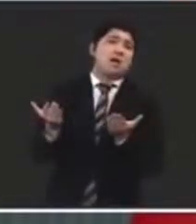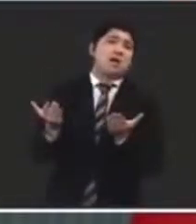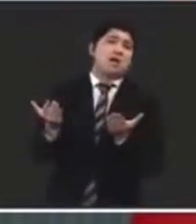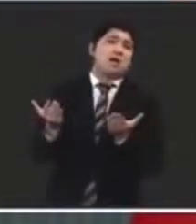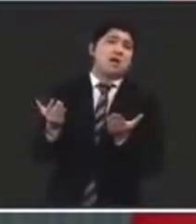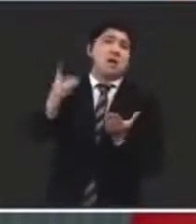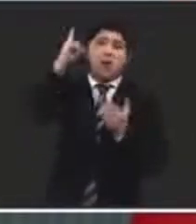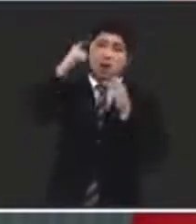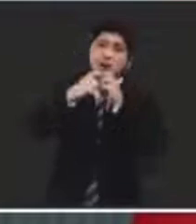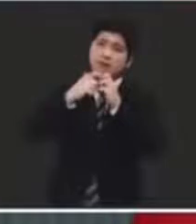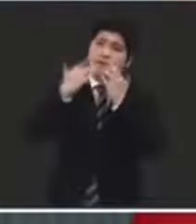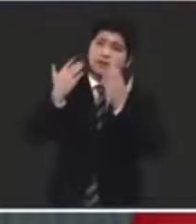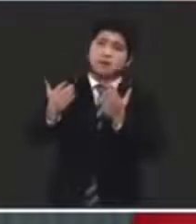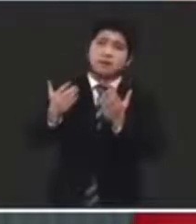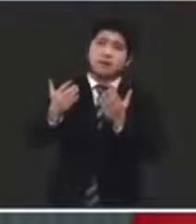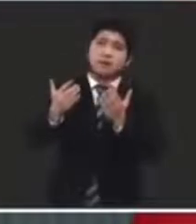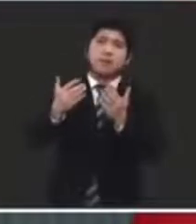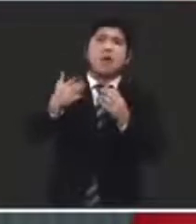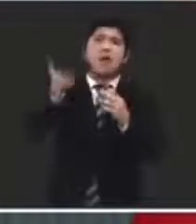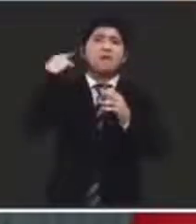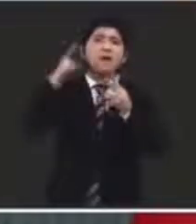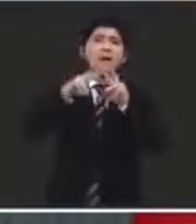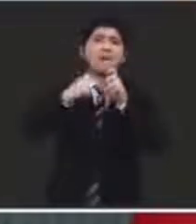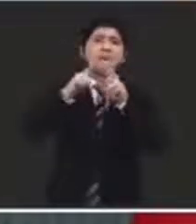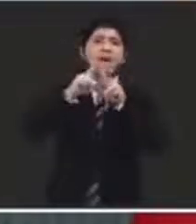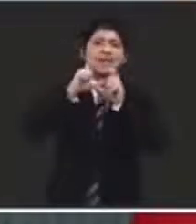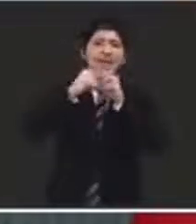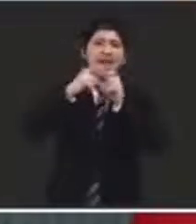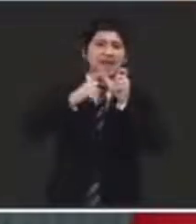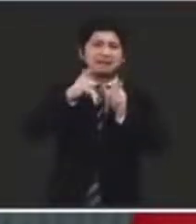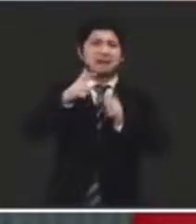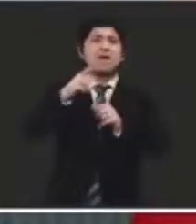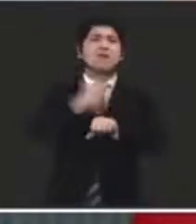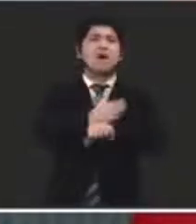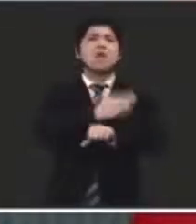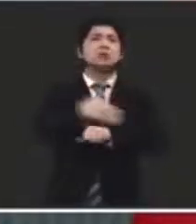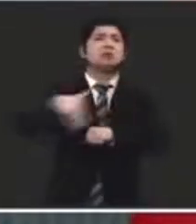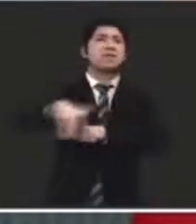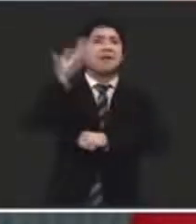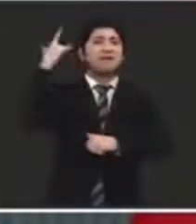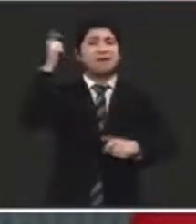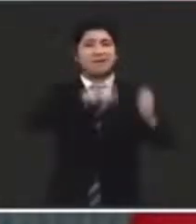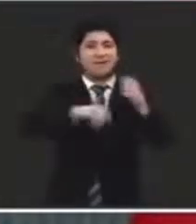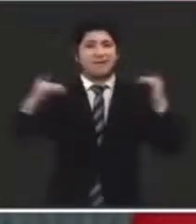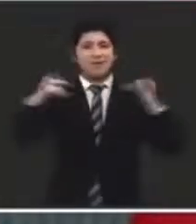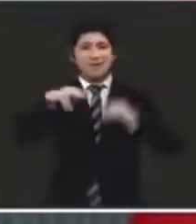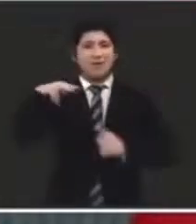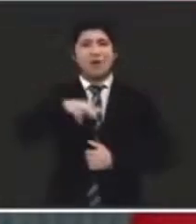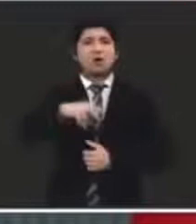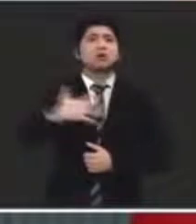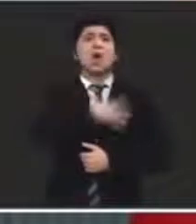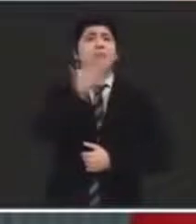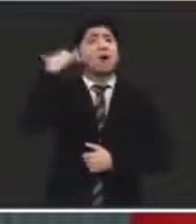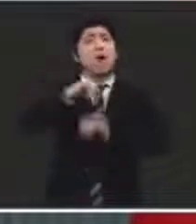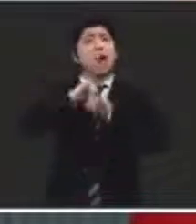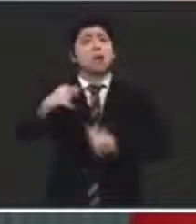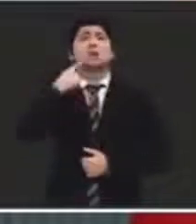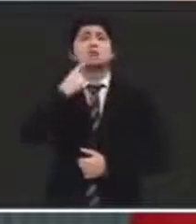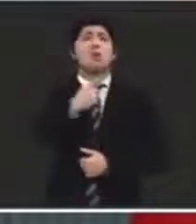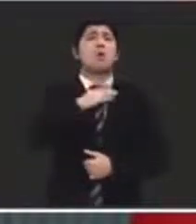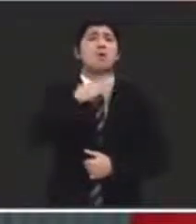Allah rahmet etsin Menderes Vatan Caddesi'ni yaptığı zaman o zamanın cevaplarını